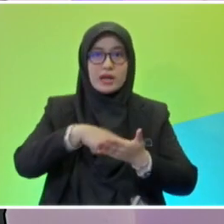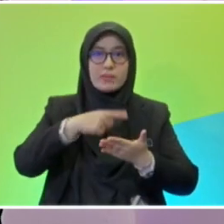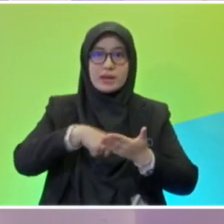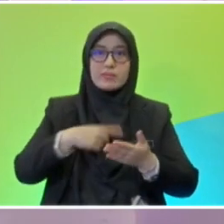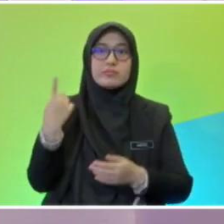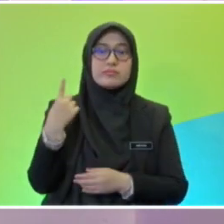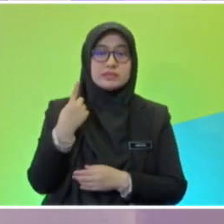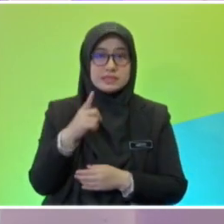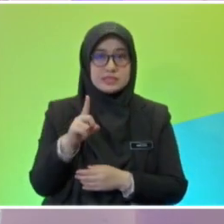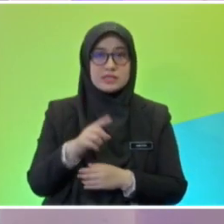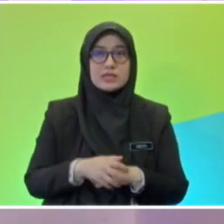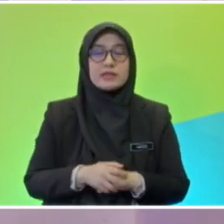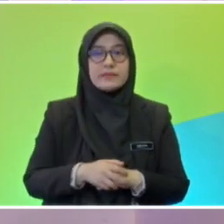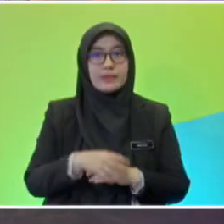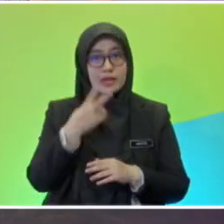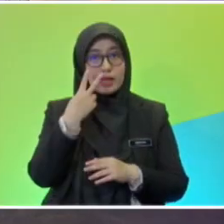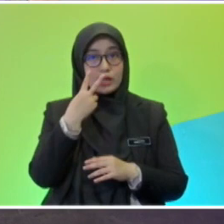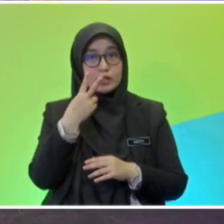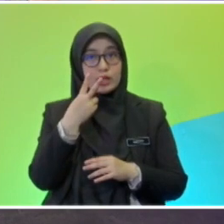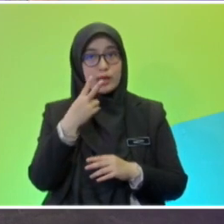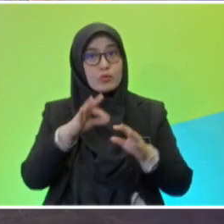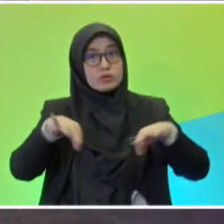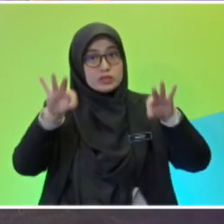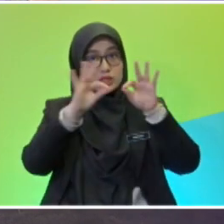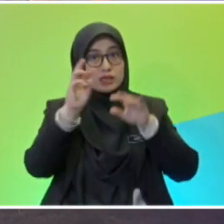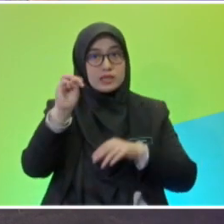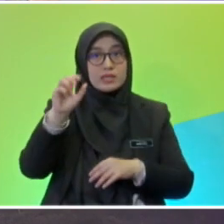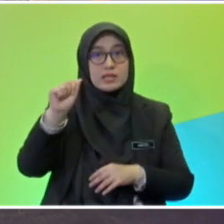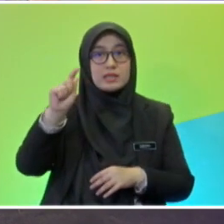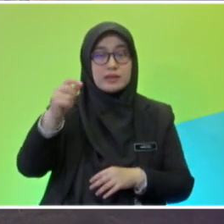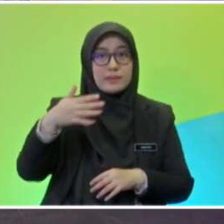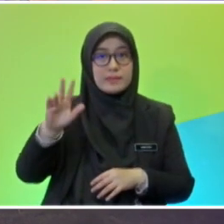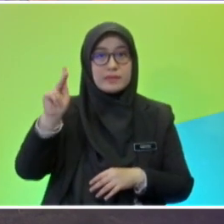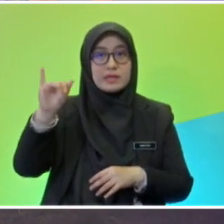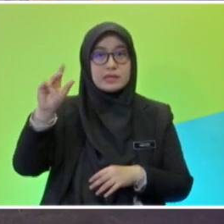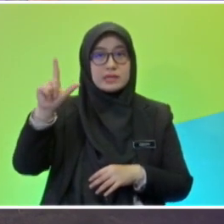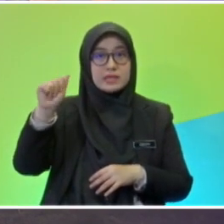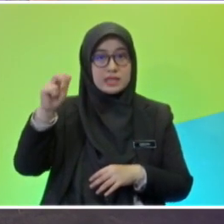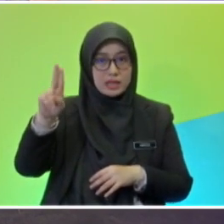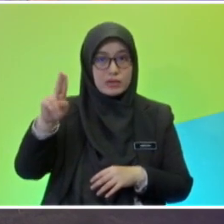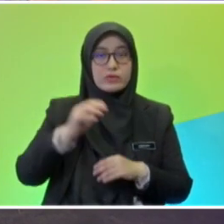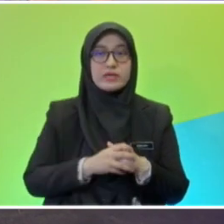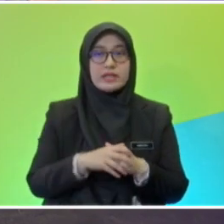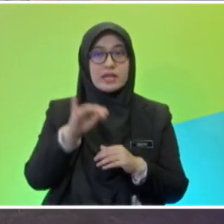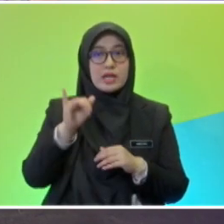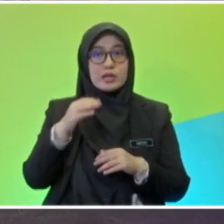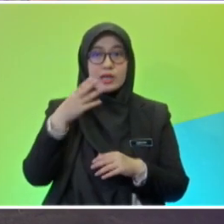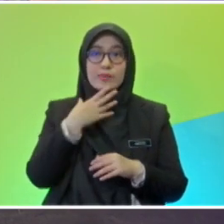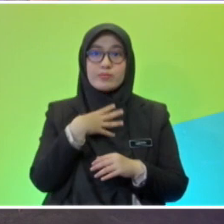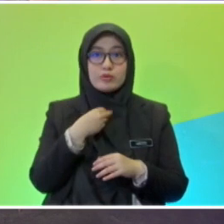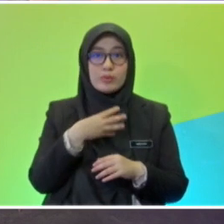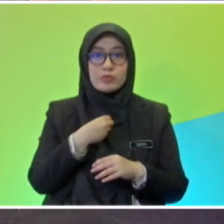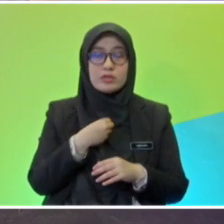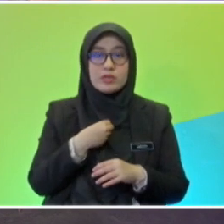sejak adil kalau tengok berarti yang yang putih itu kan sibuk jadi keadaan dia macam